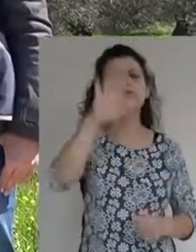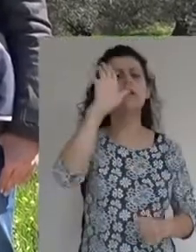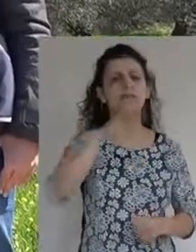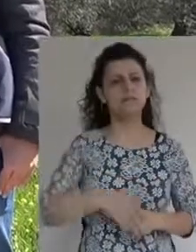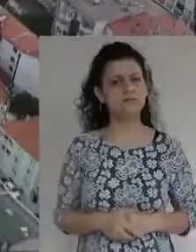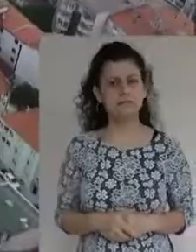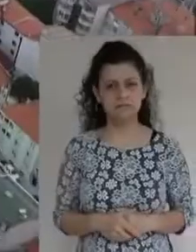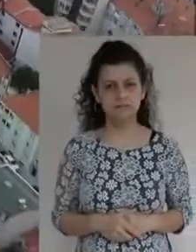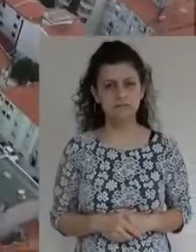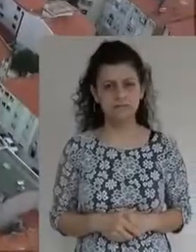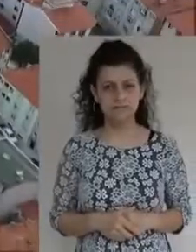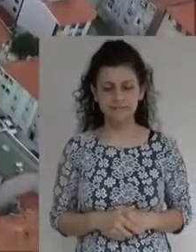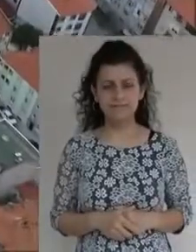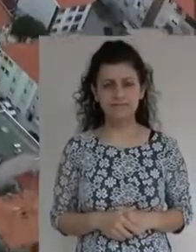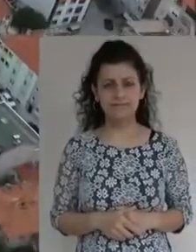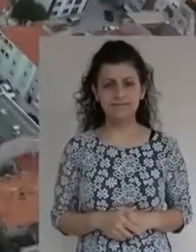güçlü değildir.